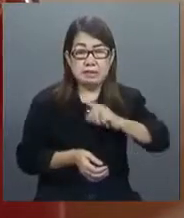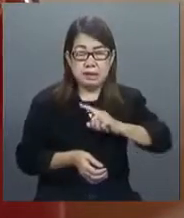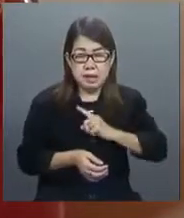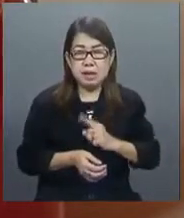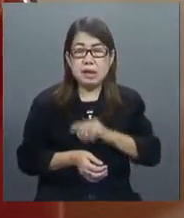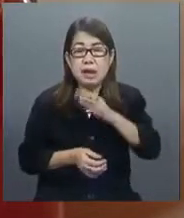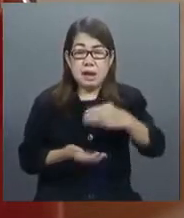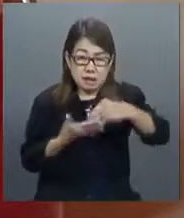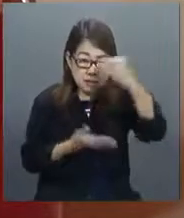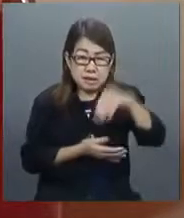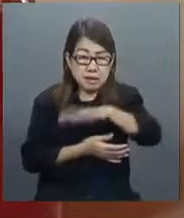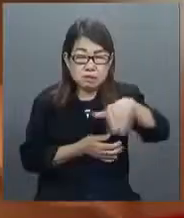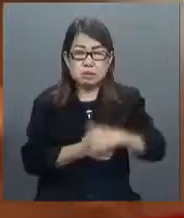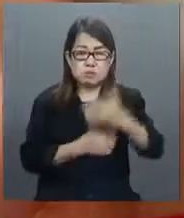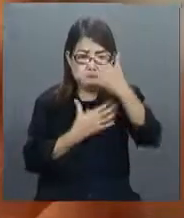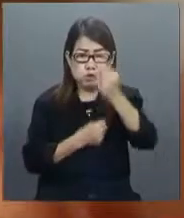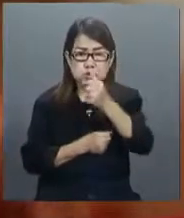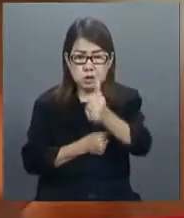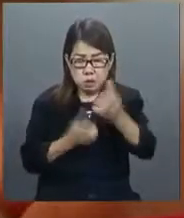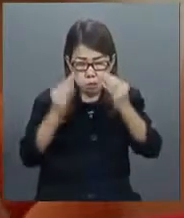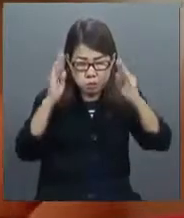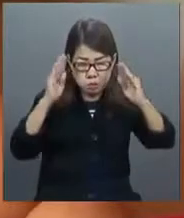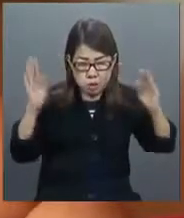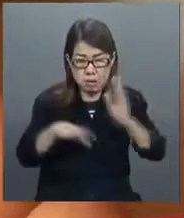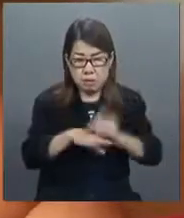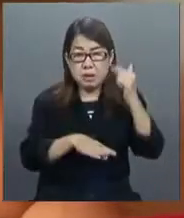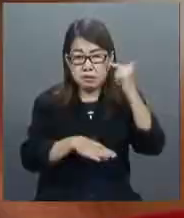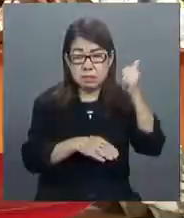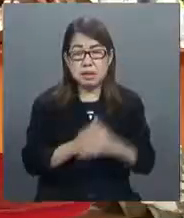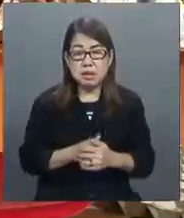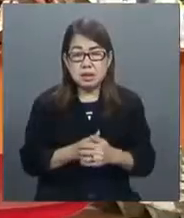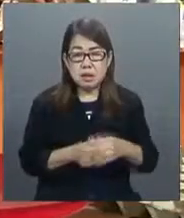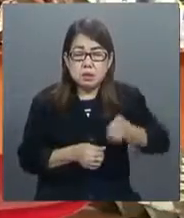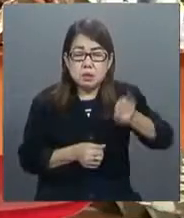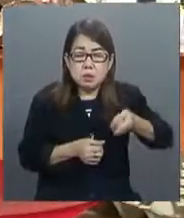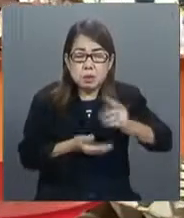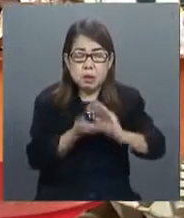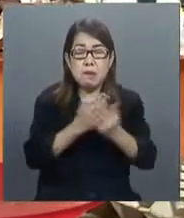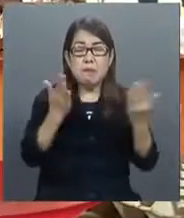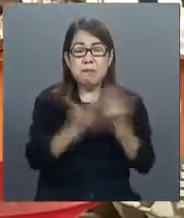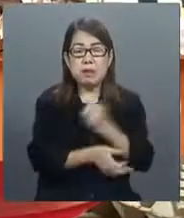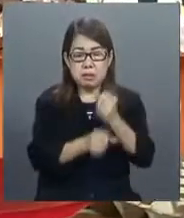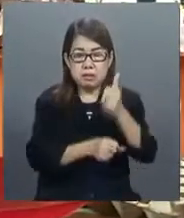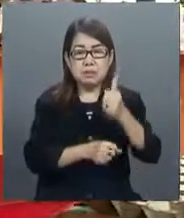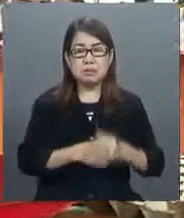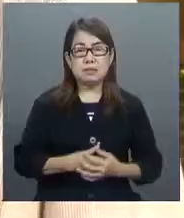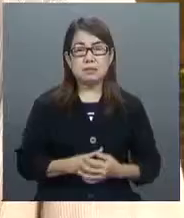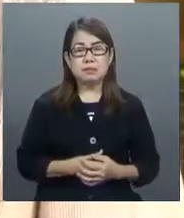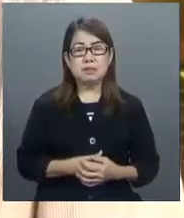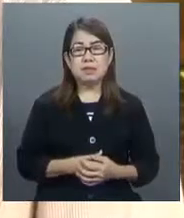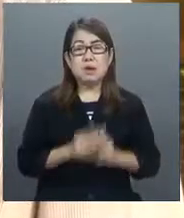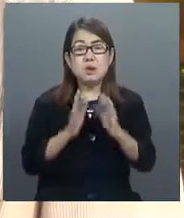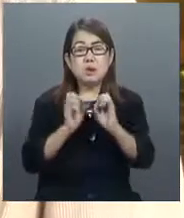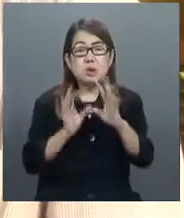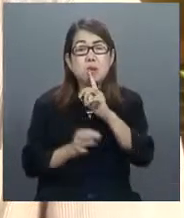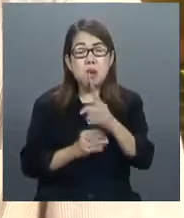าเด็กๆ เหล่านี้มีความสนใจในการเรียนรู้มากขึ้นและพฤติกรรมบางอย่างก็เปลี่ยนแปลงไป เมื่อเข้ามาอยู่ตรงนี้แล้ว